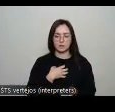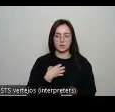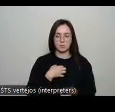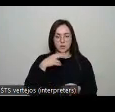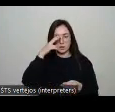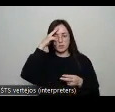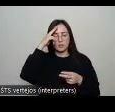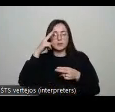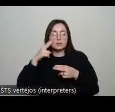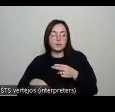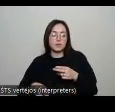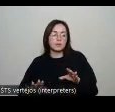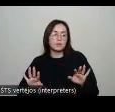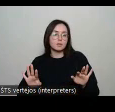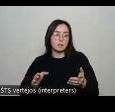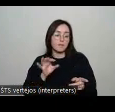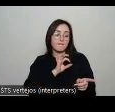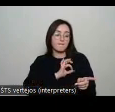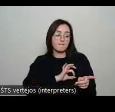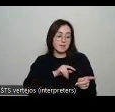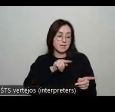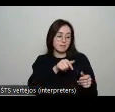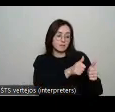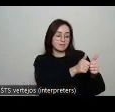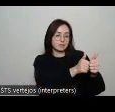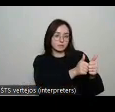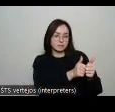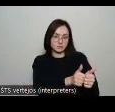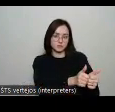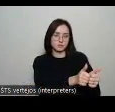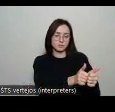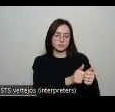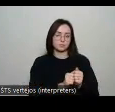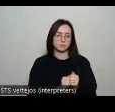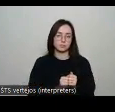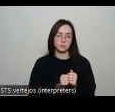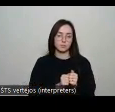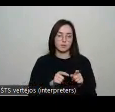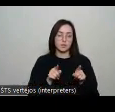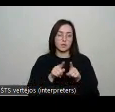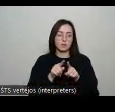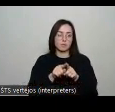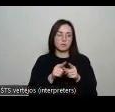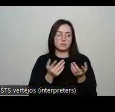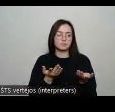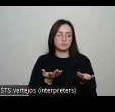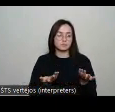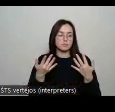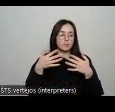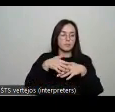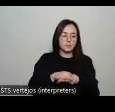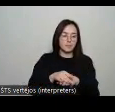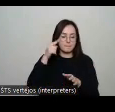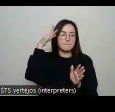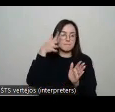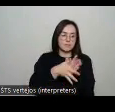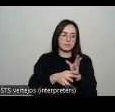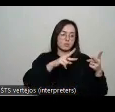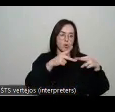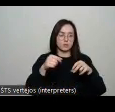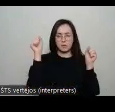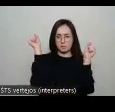sprendimų darimas ir remintis vertybinėmis nuostatomis ir įgyventinti prasmingus pokyčius, o ne šiaip